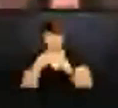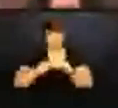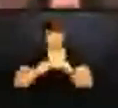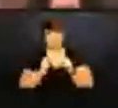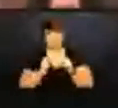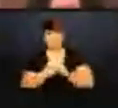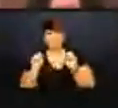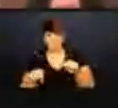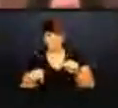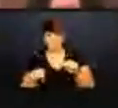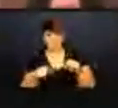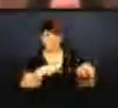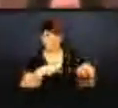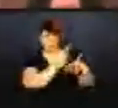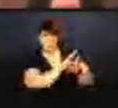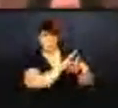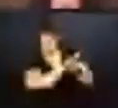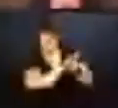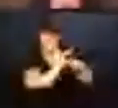za ziada ambazo tumepewa